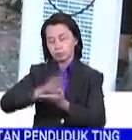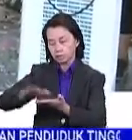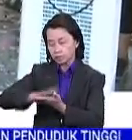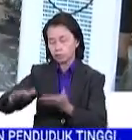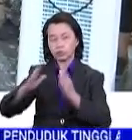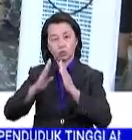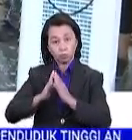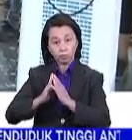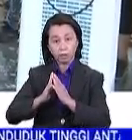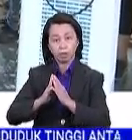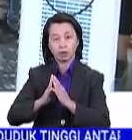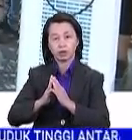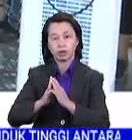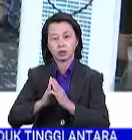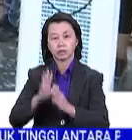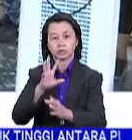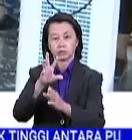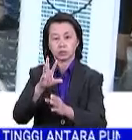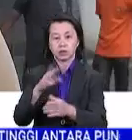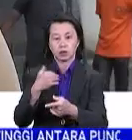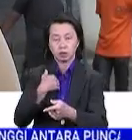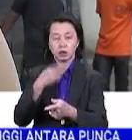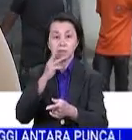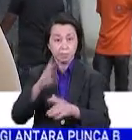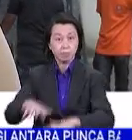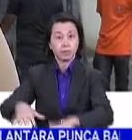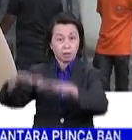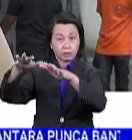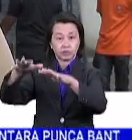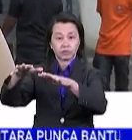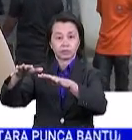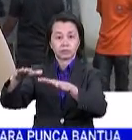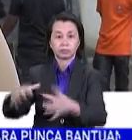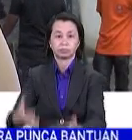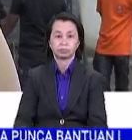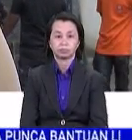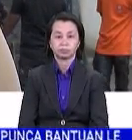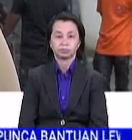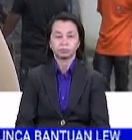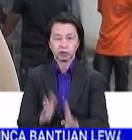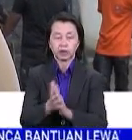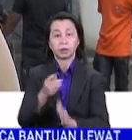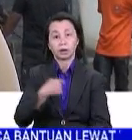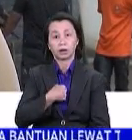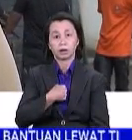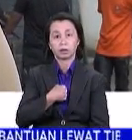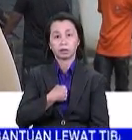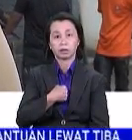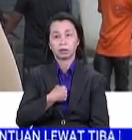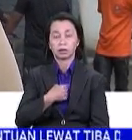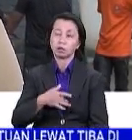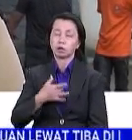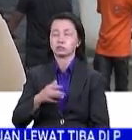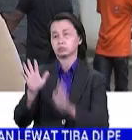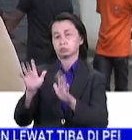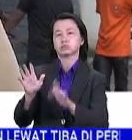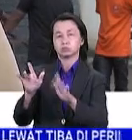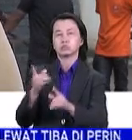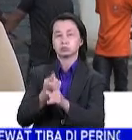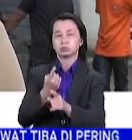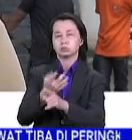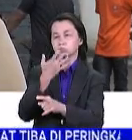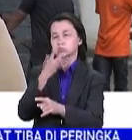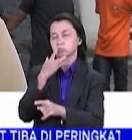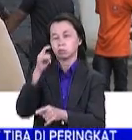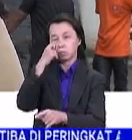yang terlibat dalam bencana banjir kan masuk sayapun turut bersimpati juga angin